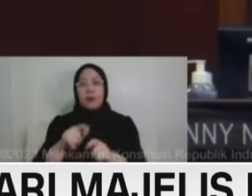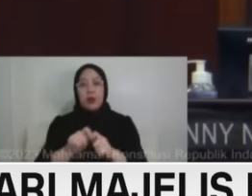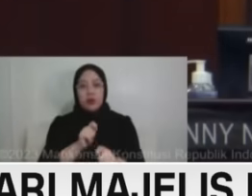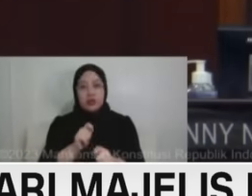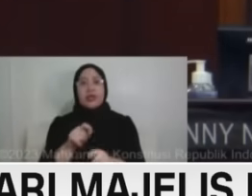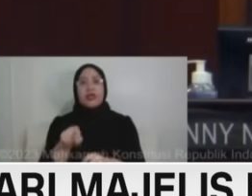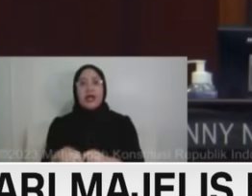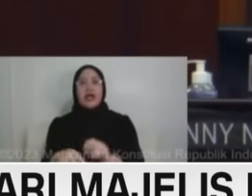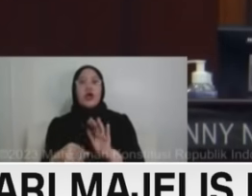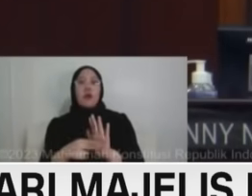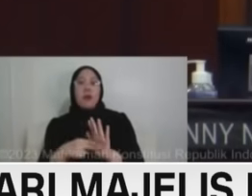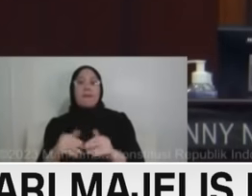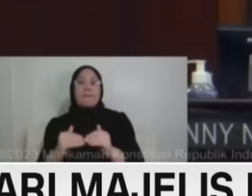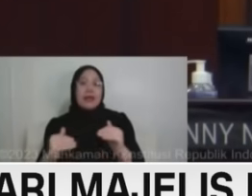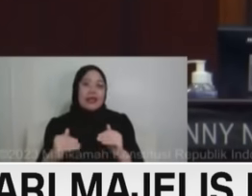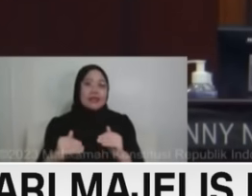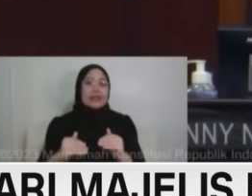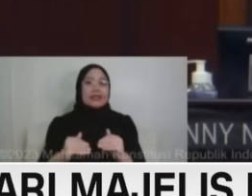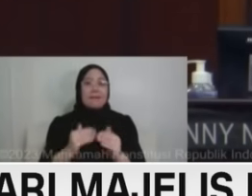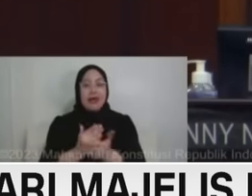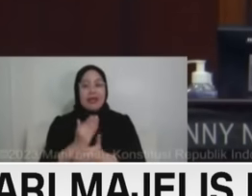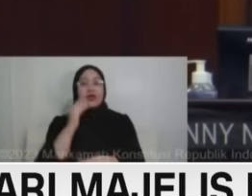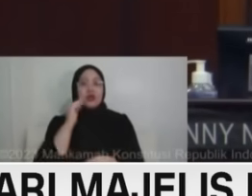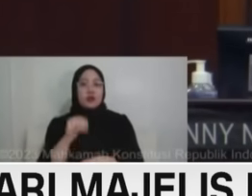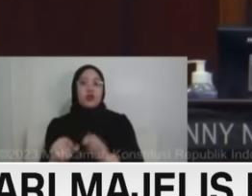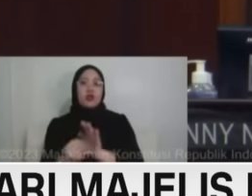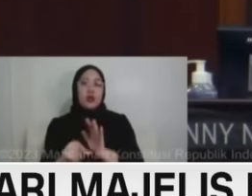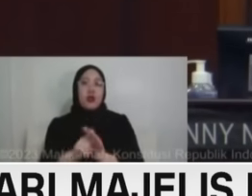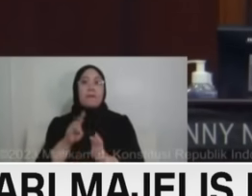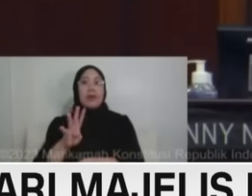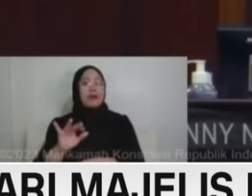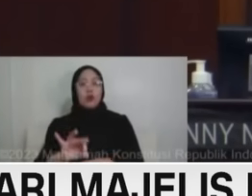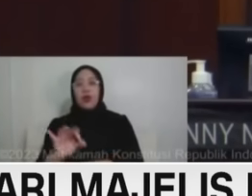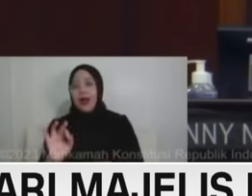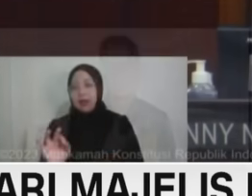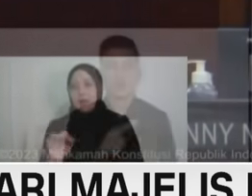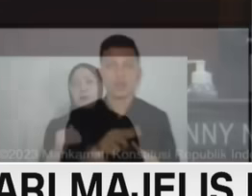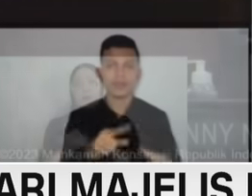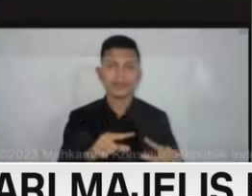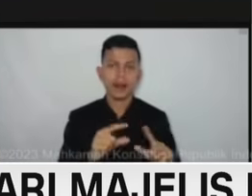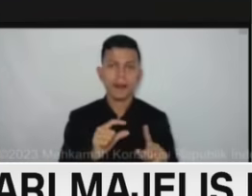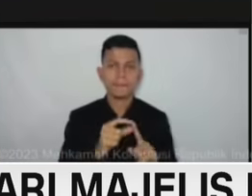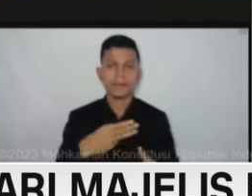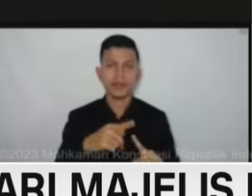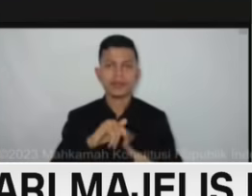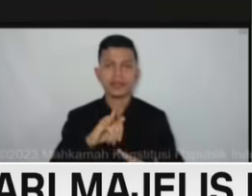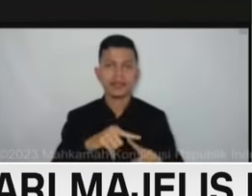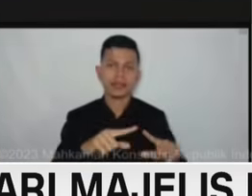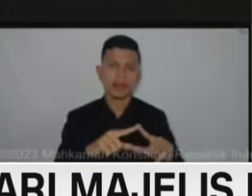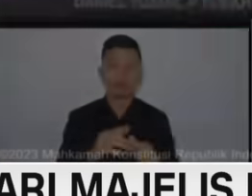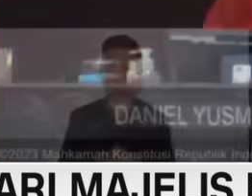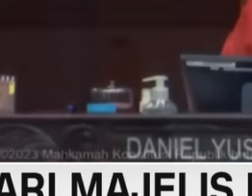betul sosok beliau itu sebenarnya bisa jadi alternatif begitu Mbak Putri karena kan betul tetapi ya memang ee